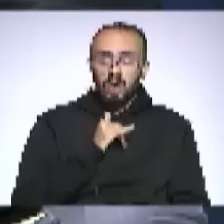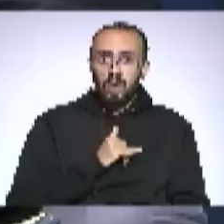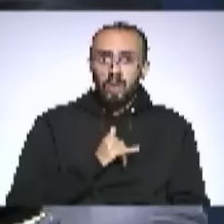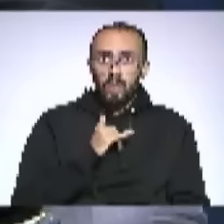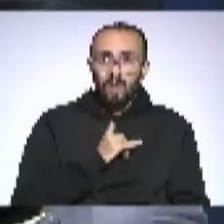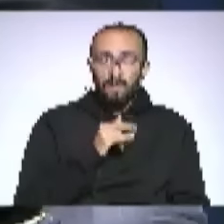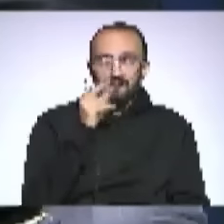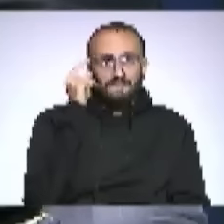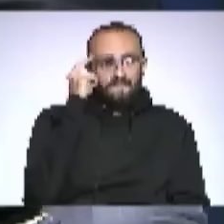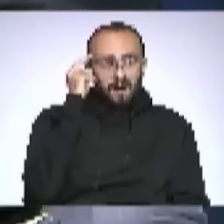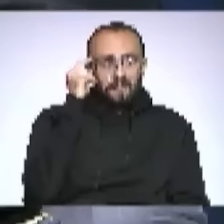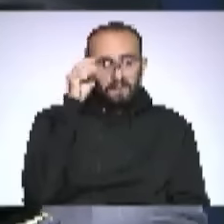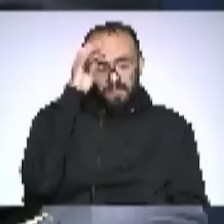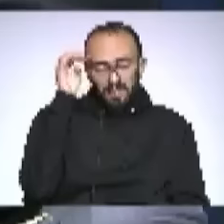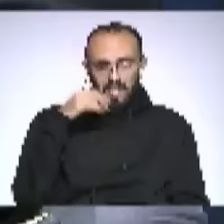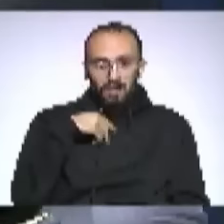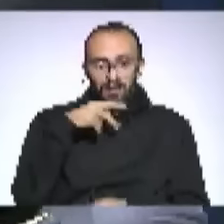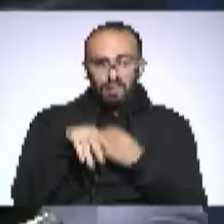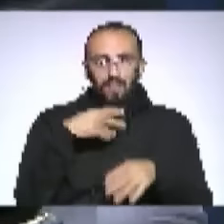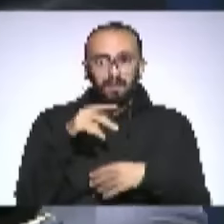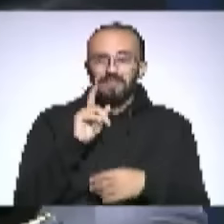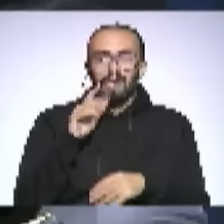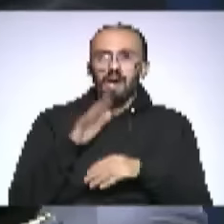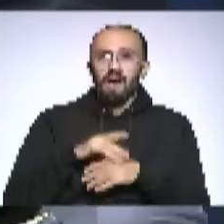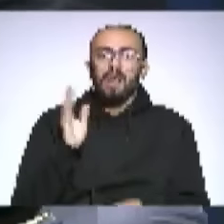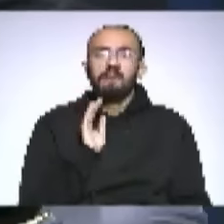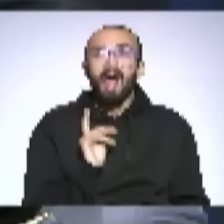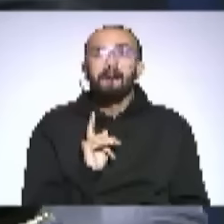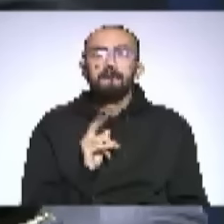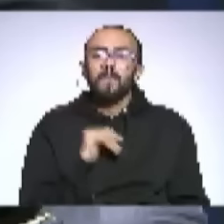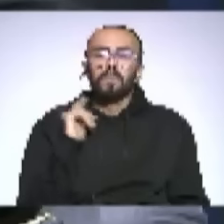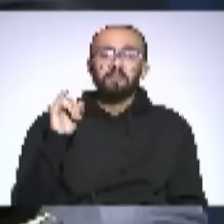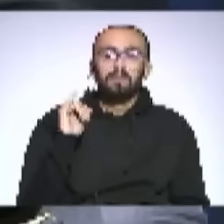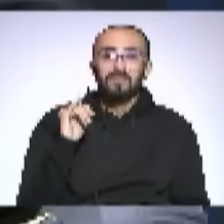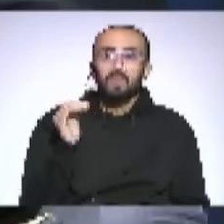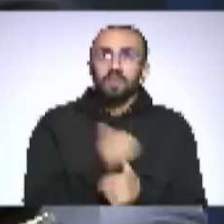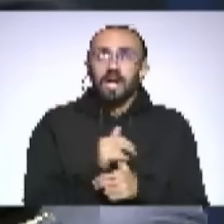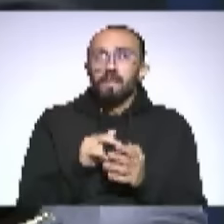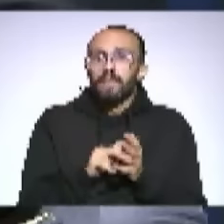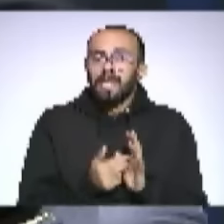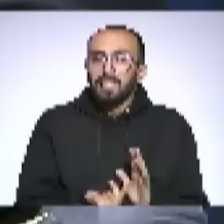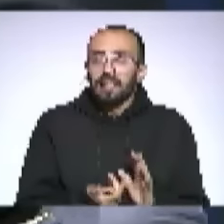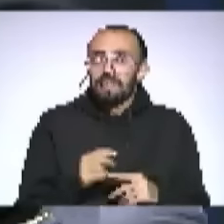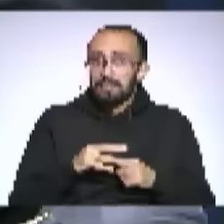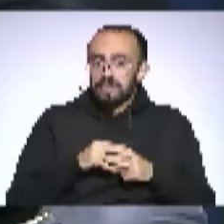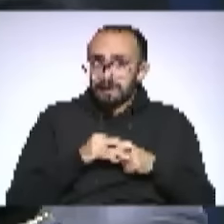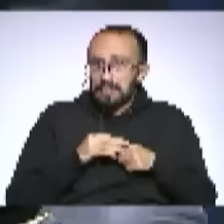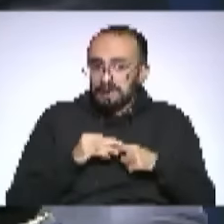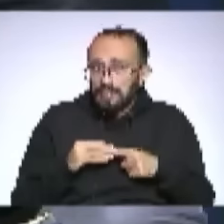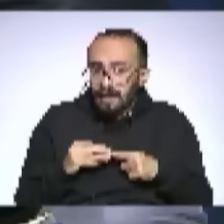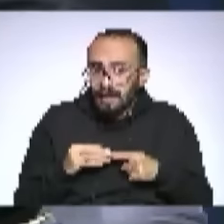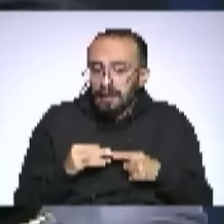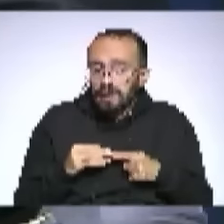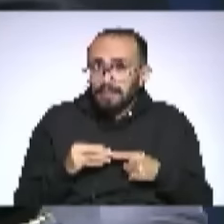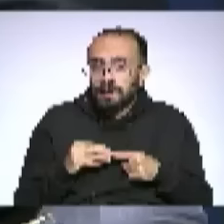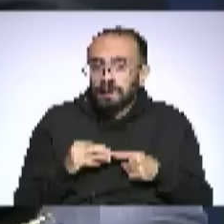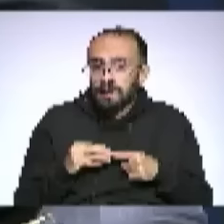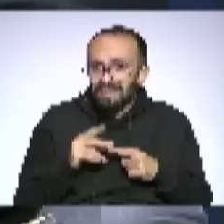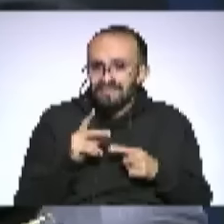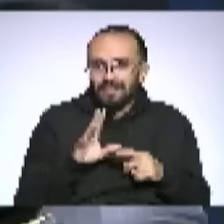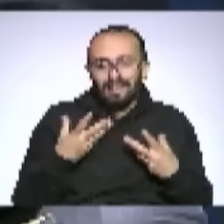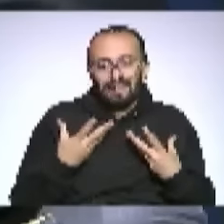تاثيره على زوجك في علاقته بيك ايه هل هو سيتاس بالسلب يبقى نتيجه ان انت